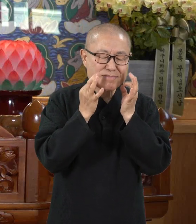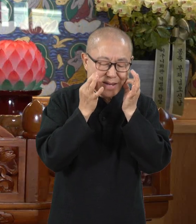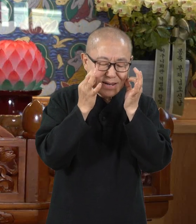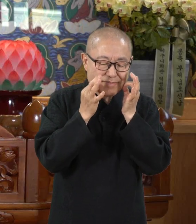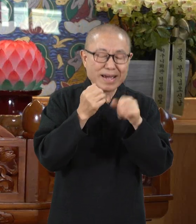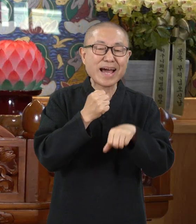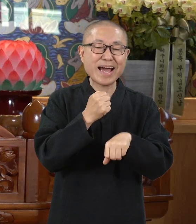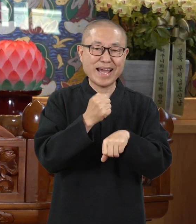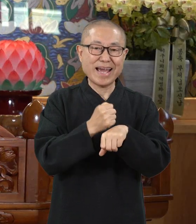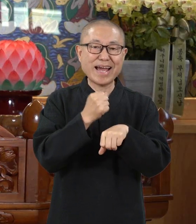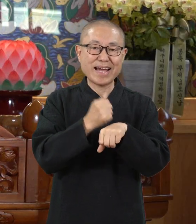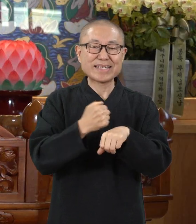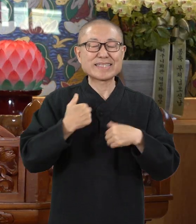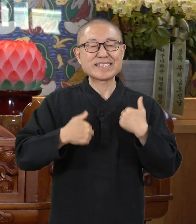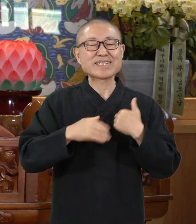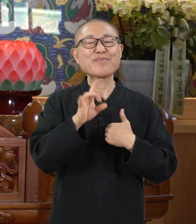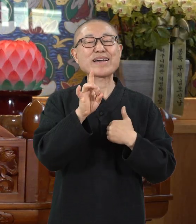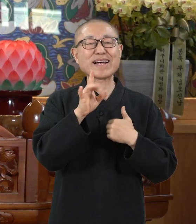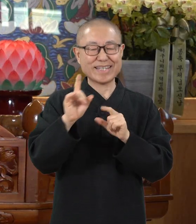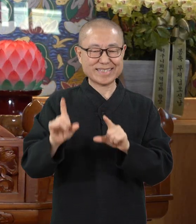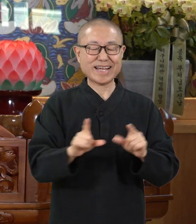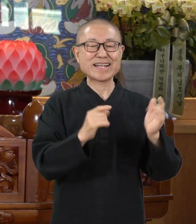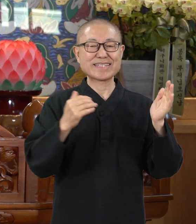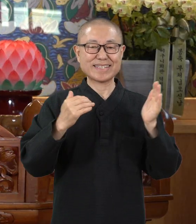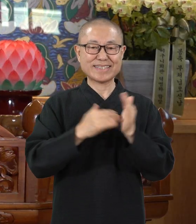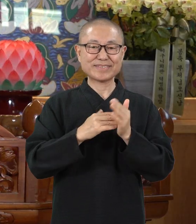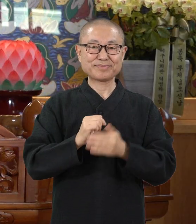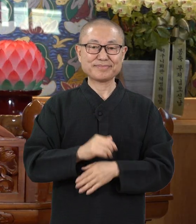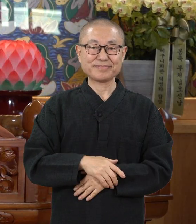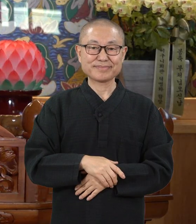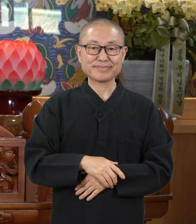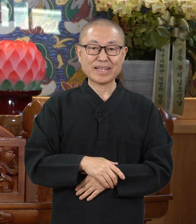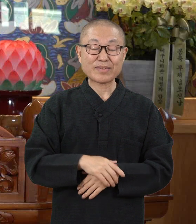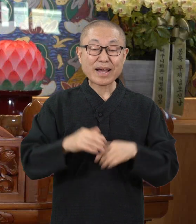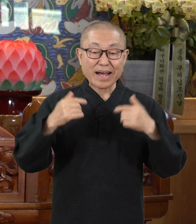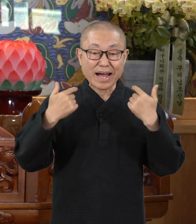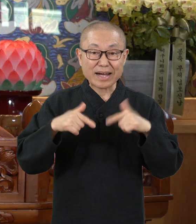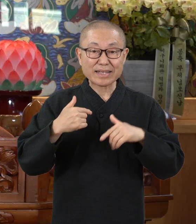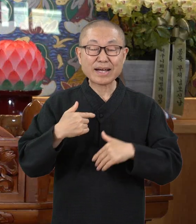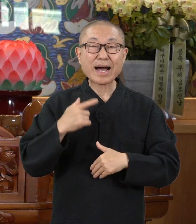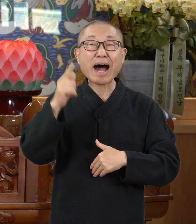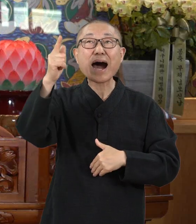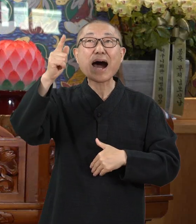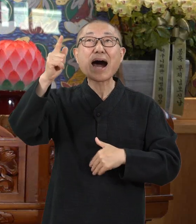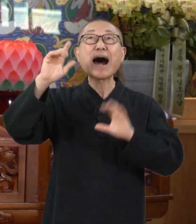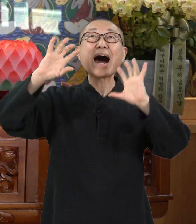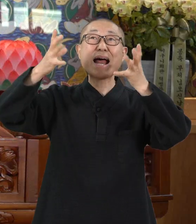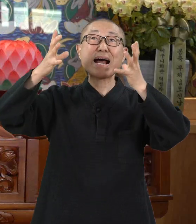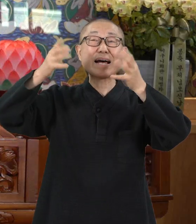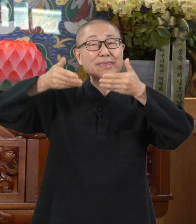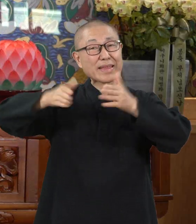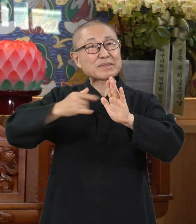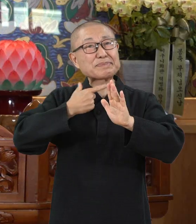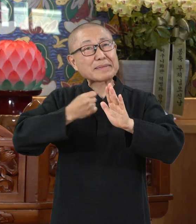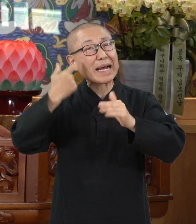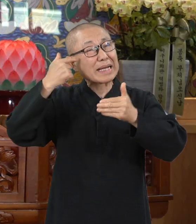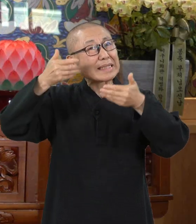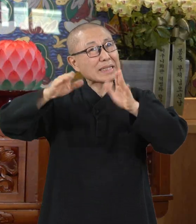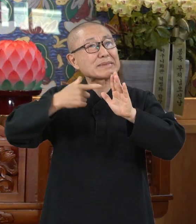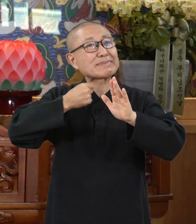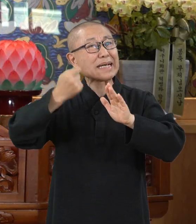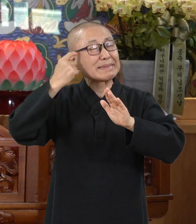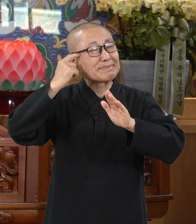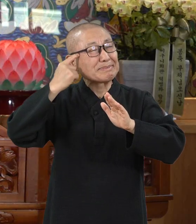노력정진하는 그 즐거움으로 이제 살았다고 합니다. 그리고 항상 천상의 삶을 그리워하는 것은